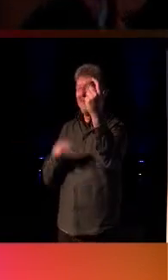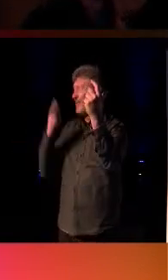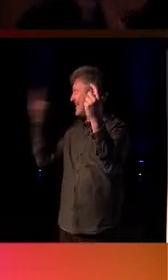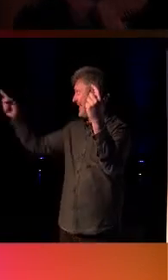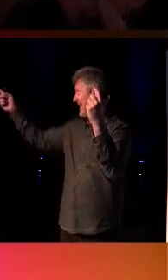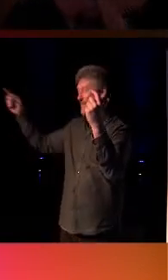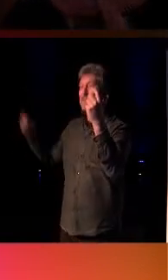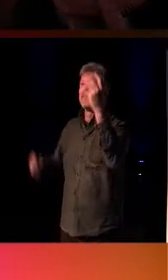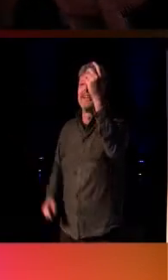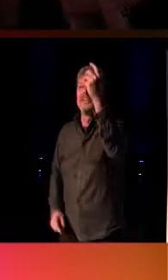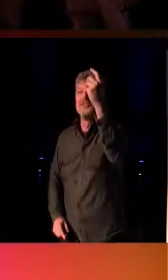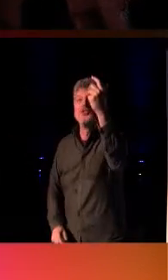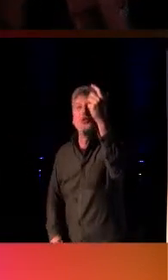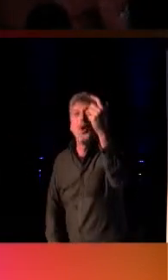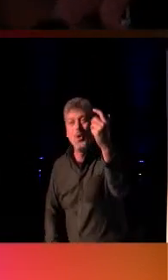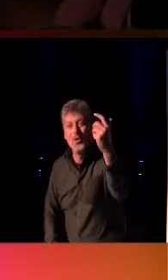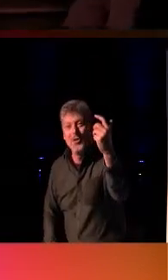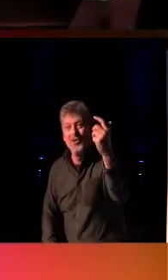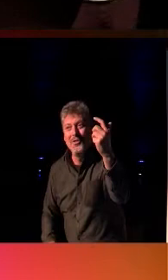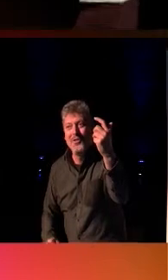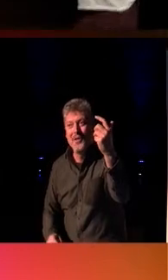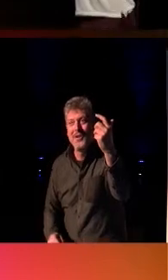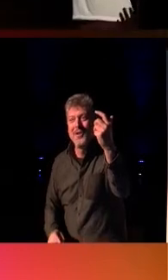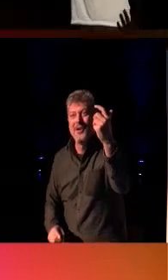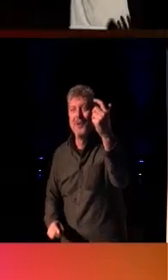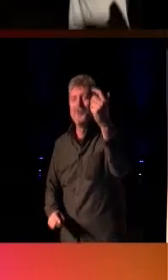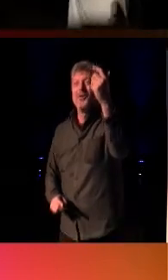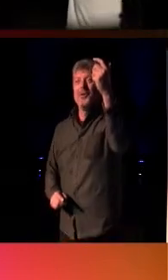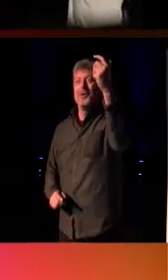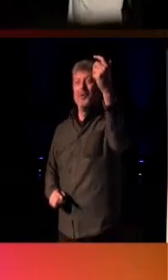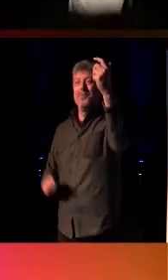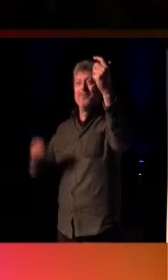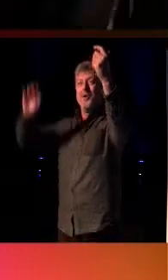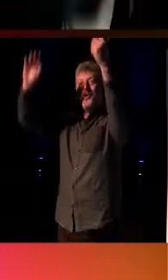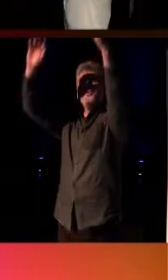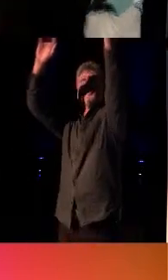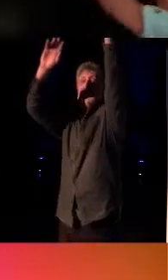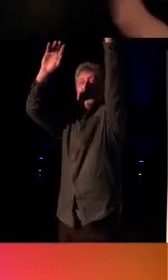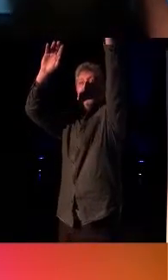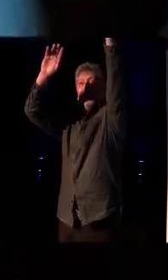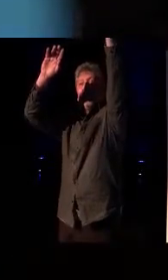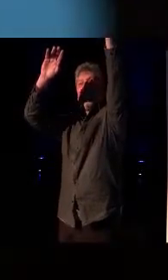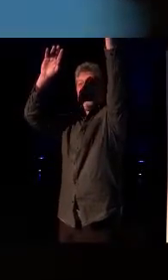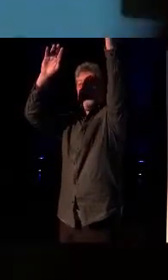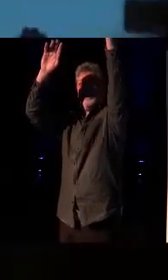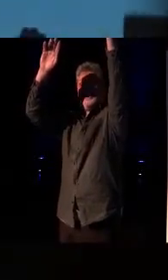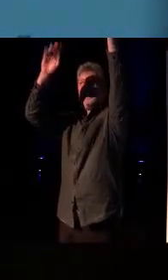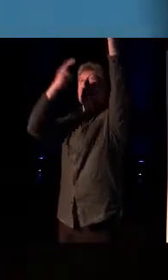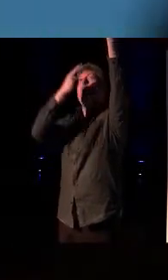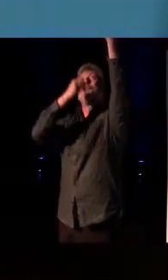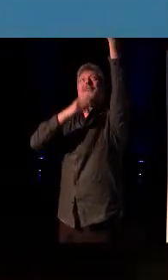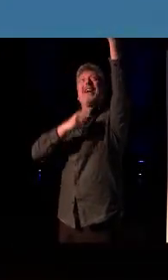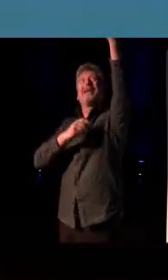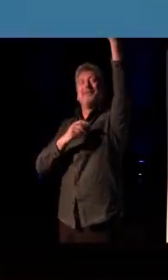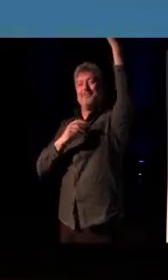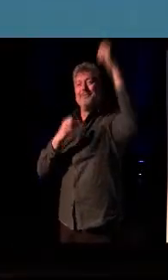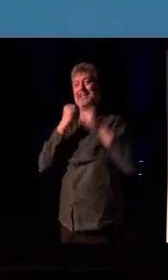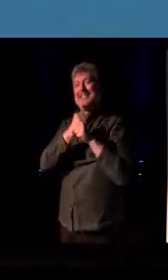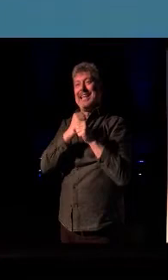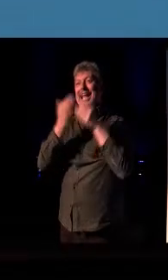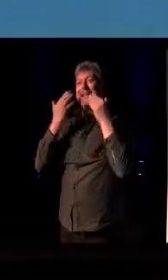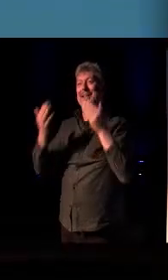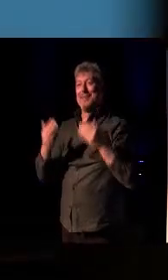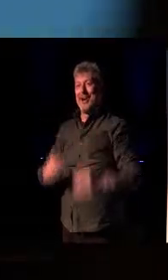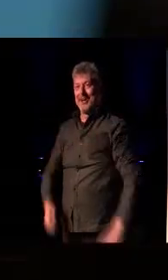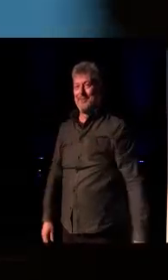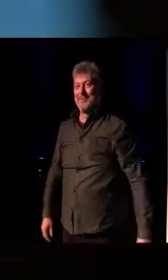meg? Og så går vi opp, strekker hendene I været, og så prøver vi å knipse et skikkelig bra